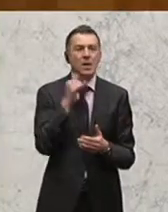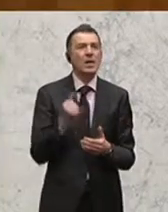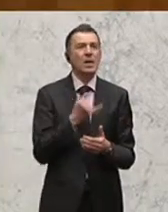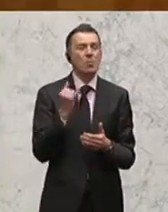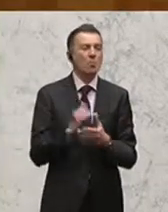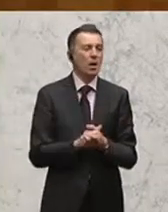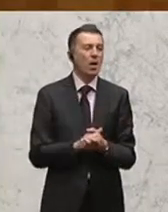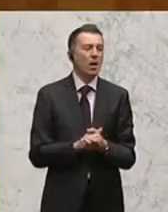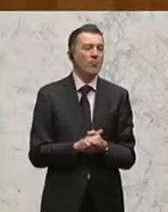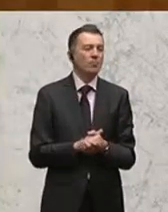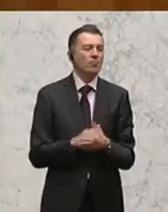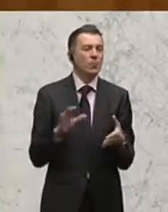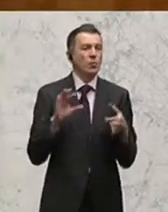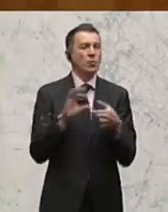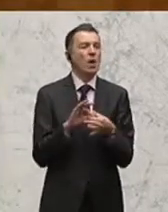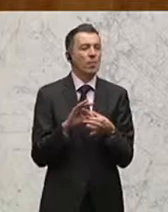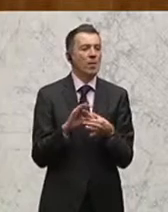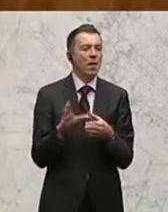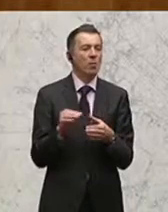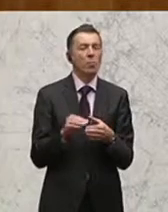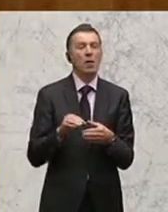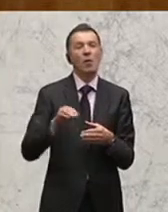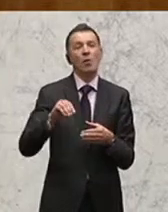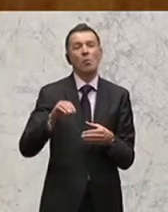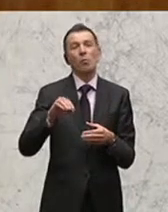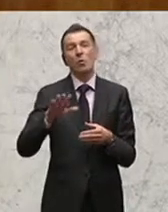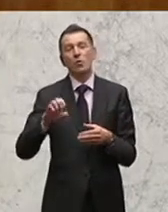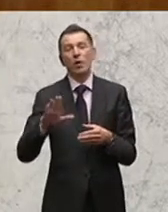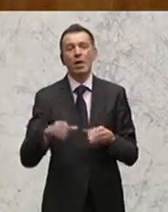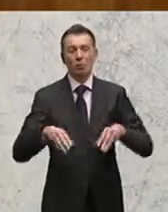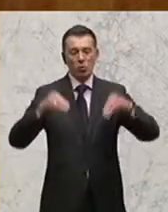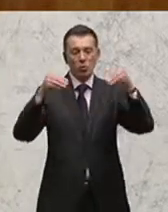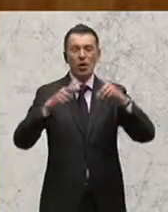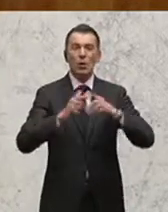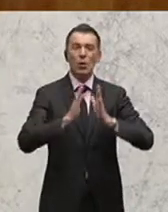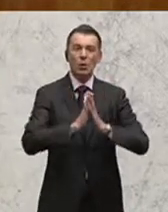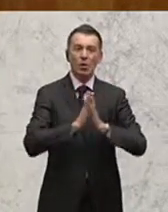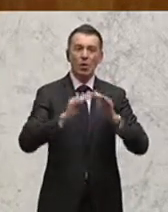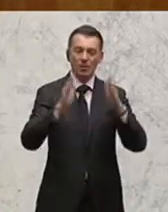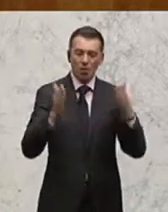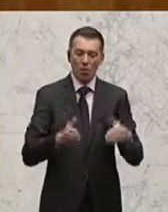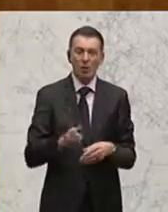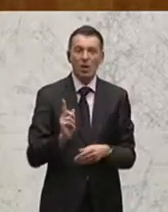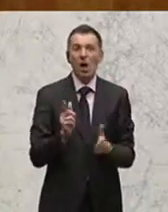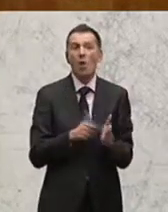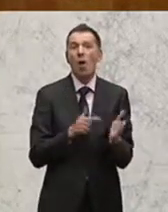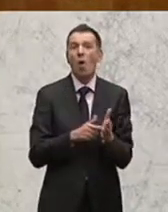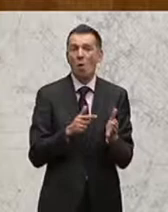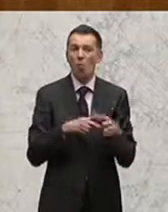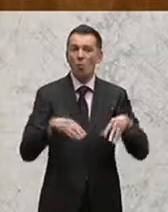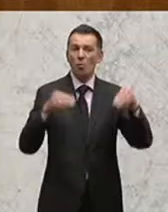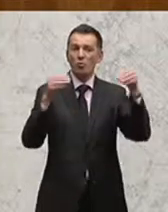sagt er auch dazu, stehen diese im Zusammenhang mit Moscheen und Gebetshäusern, aber Sehr oft sind Moscheen